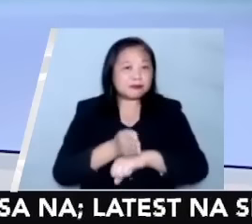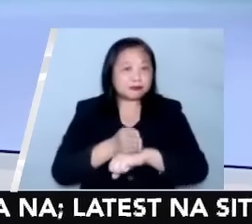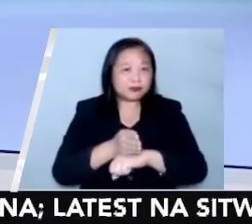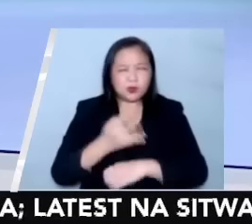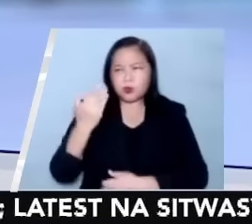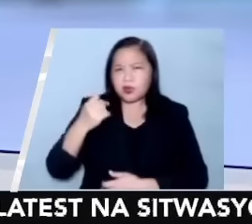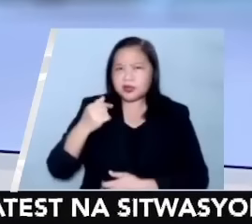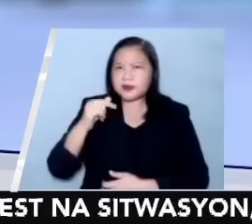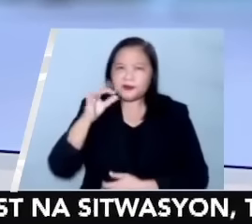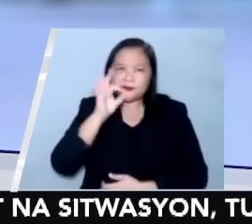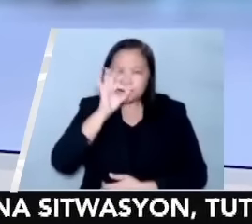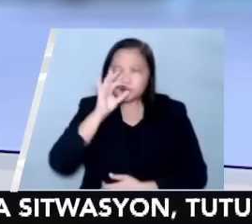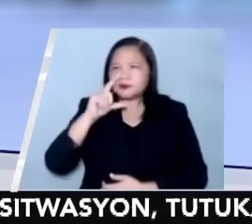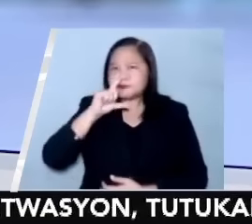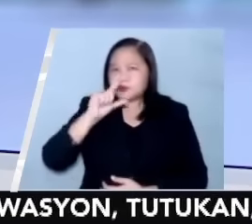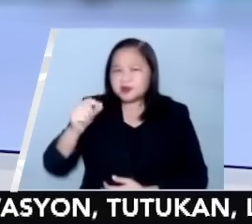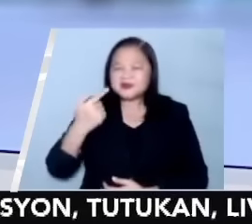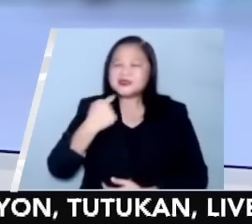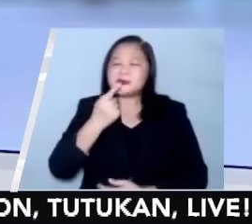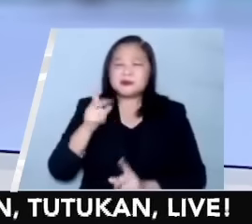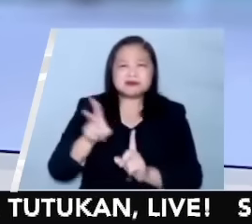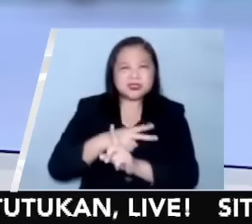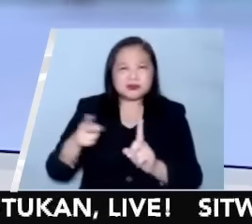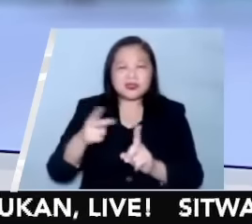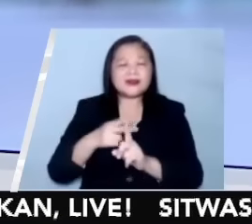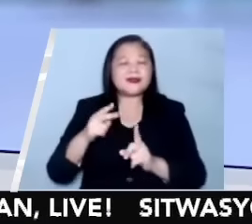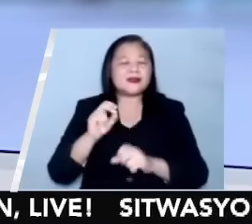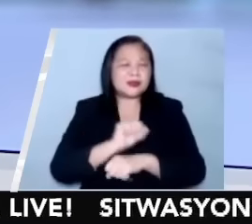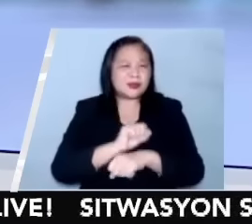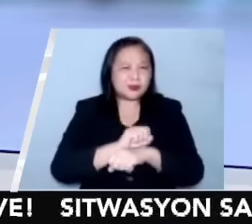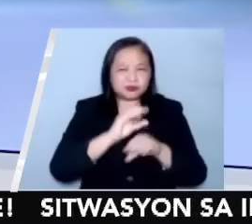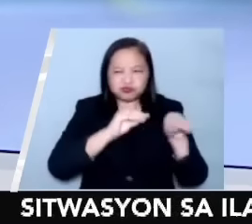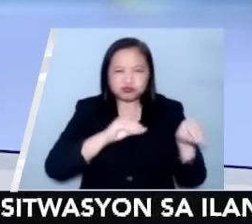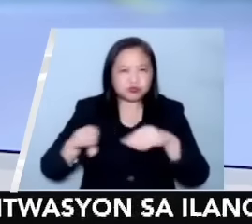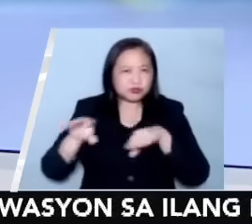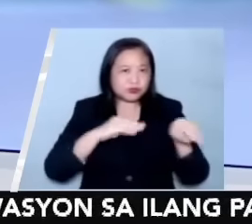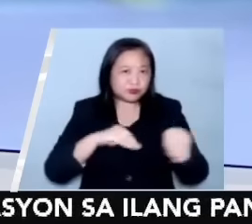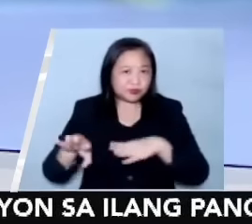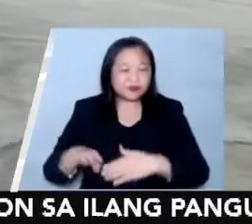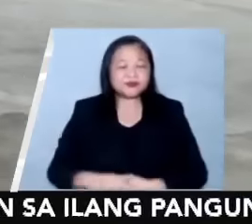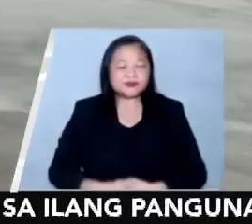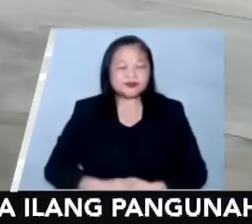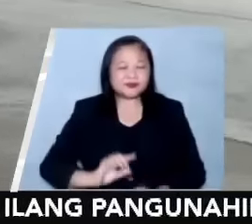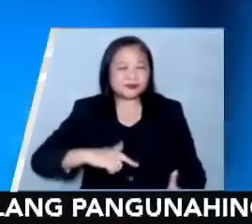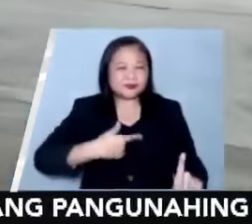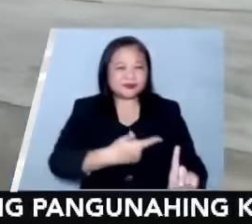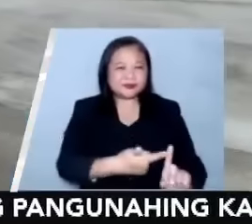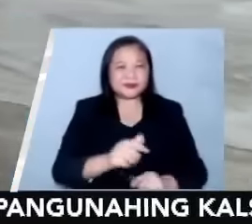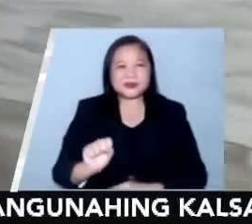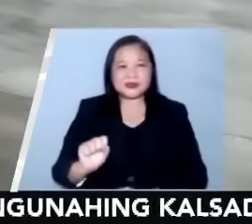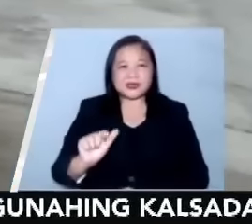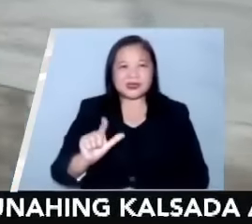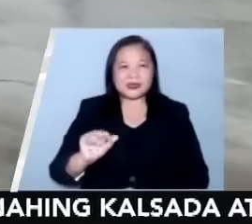na biktima umano sila ng labor trafficking. Balita hatid ni Salima Refran.